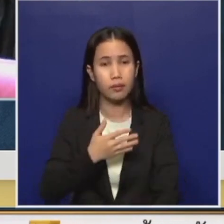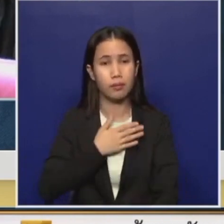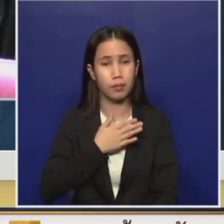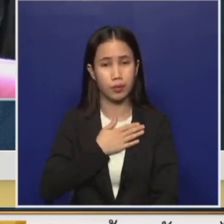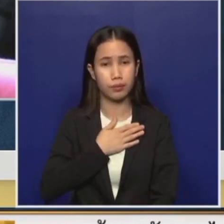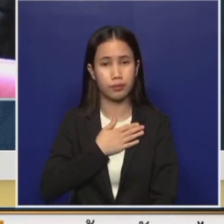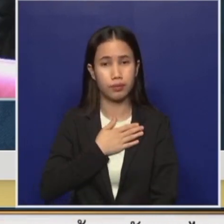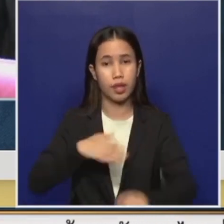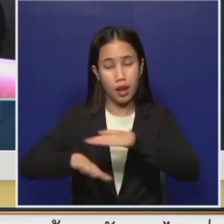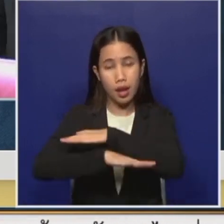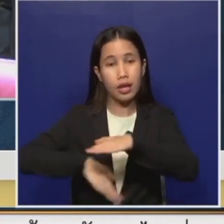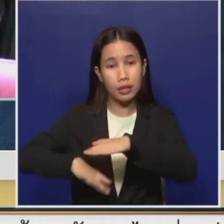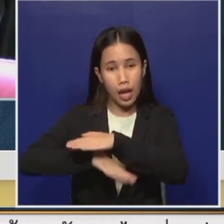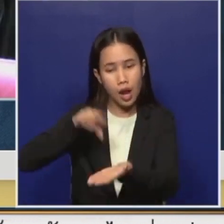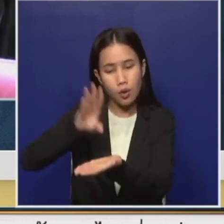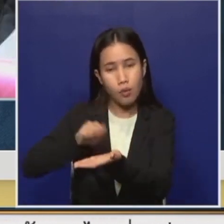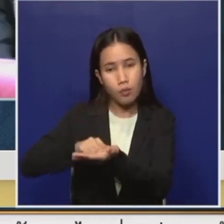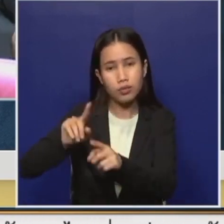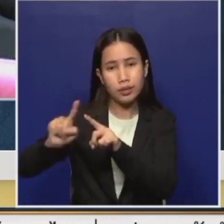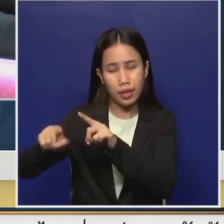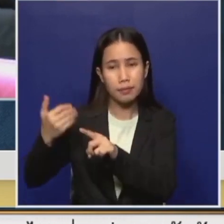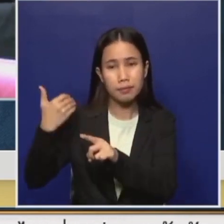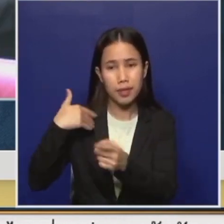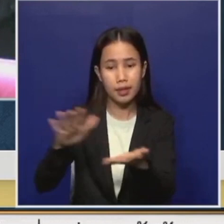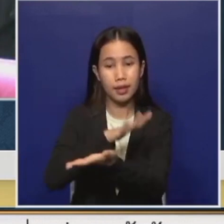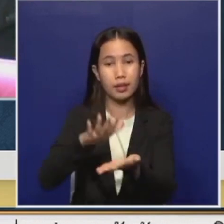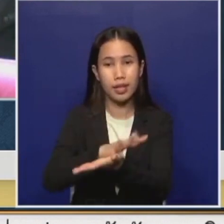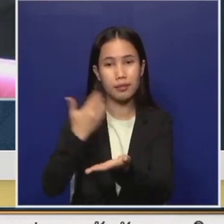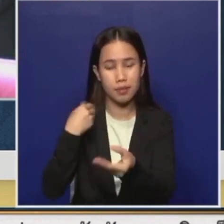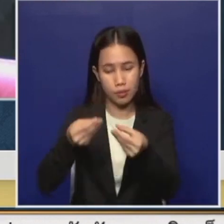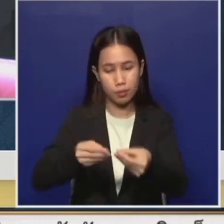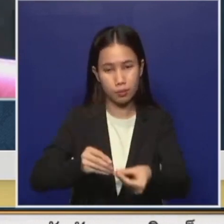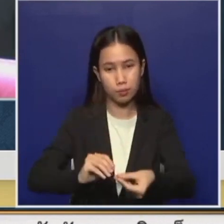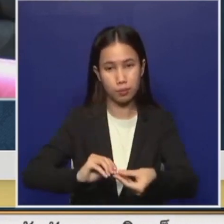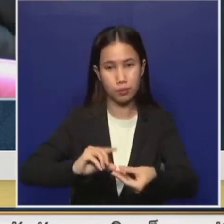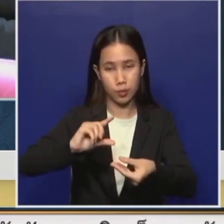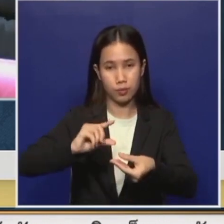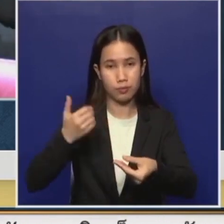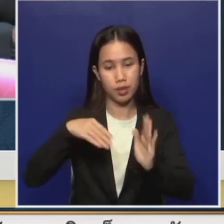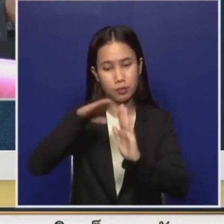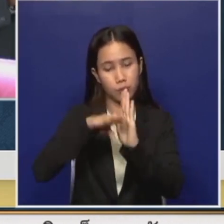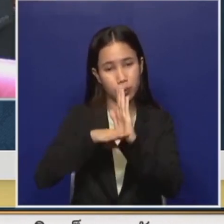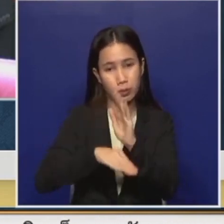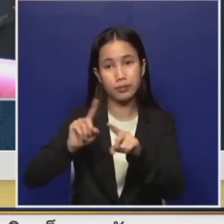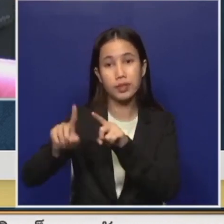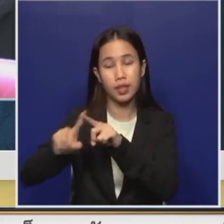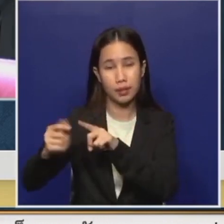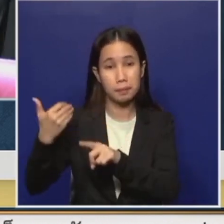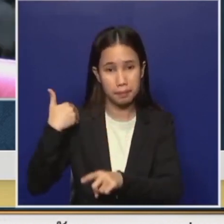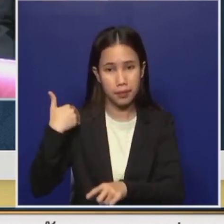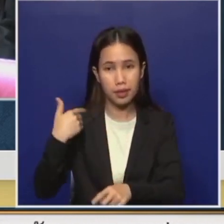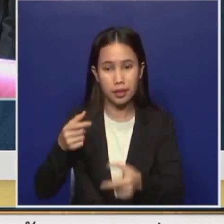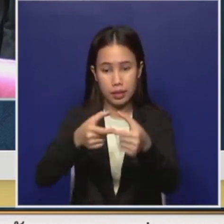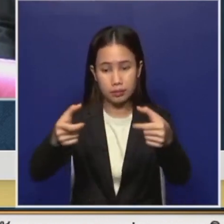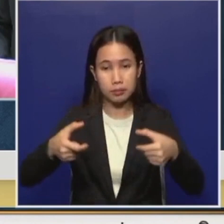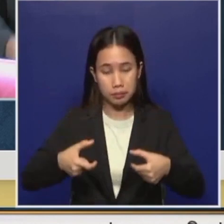understandingหักฐานมข้มูลทจะนำลธรฐานครัอีษารสมเป็ต๊ Ultarichนเรื่องที่เกี่วข้องกับ